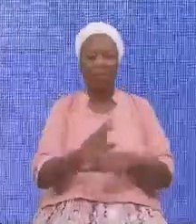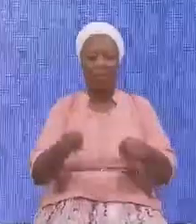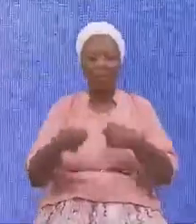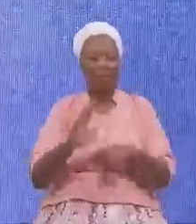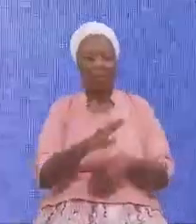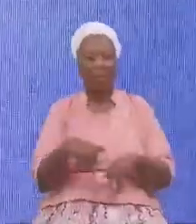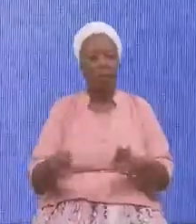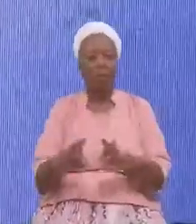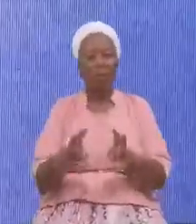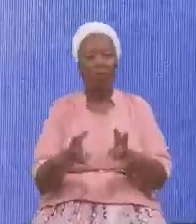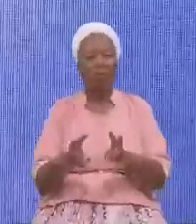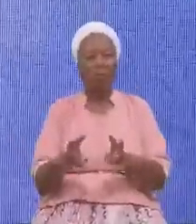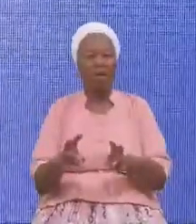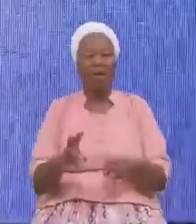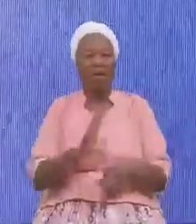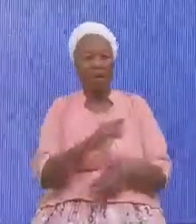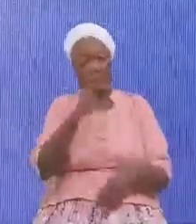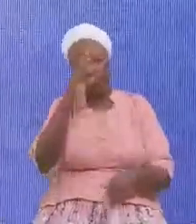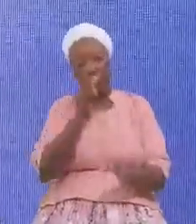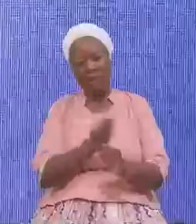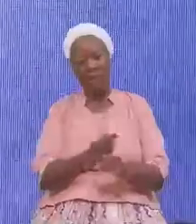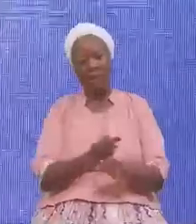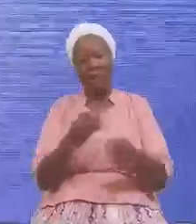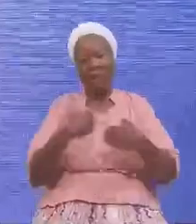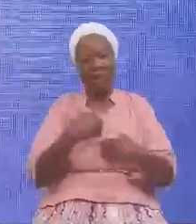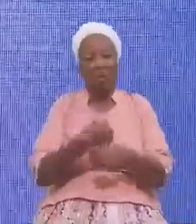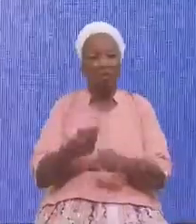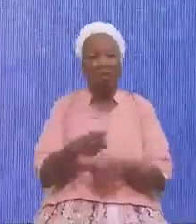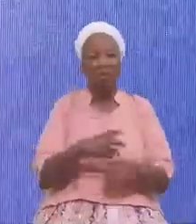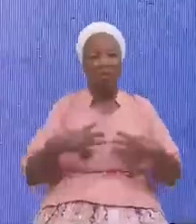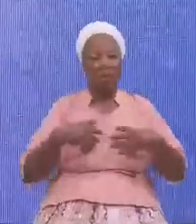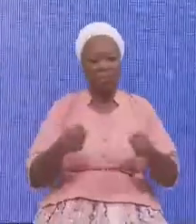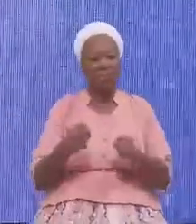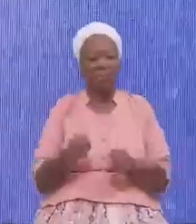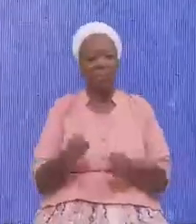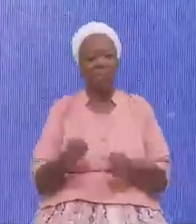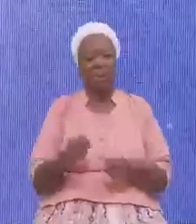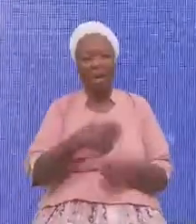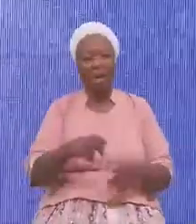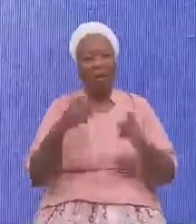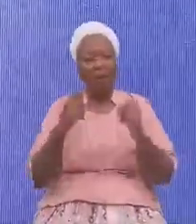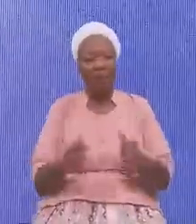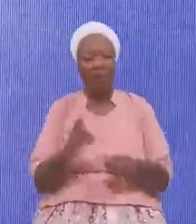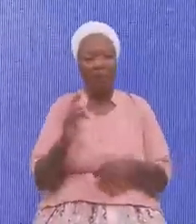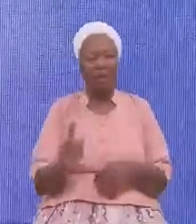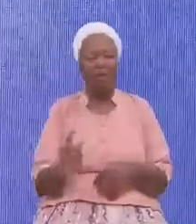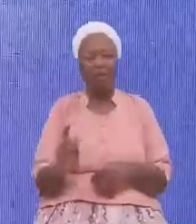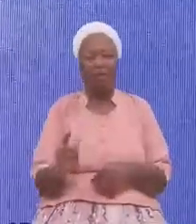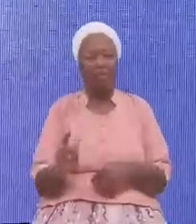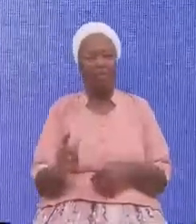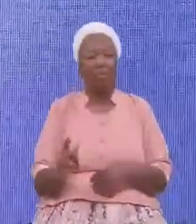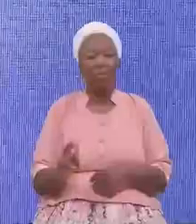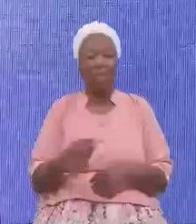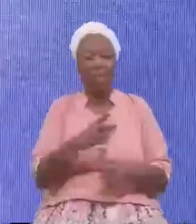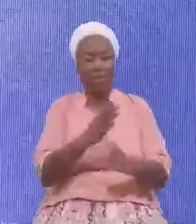ta foi t'a sauvé, ta foi t'a sauvé. Aussitôt, il